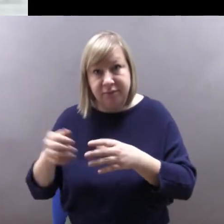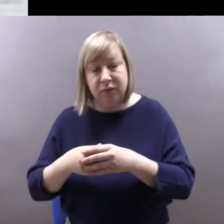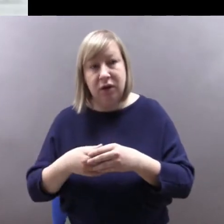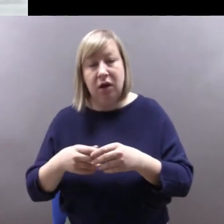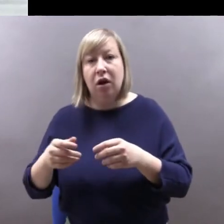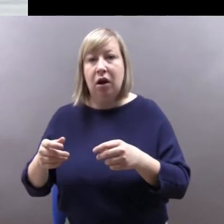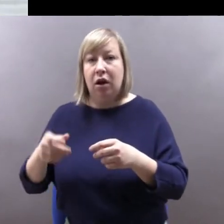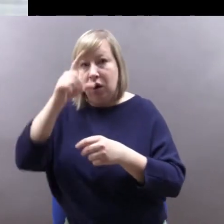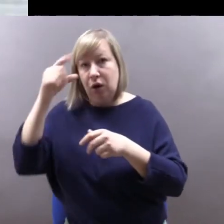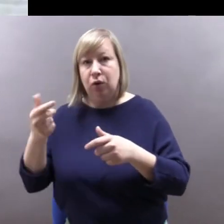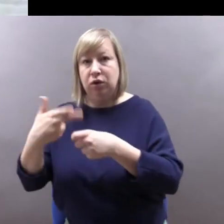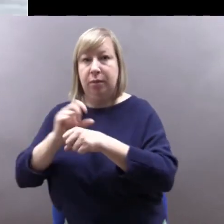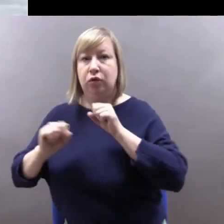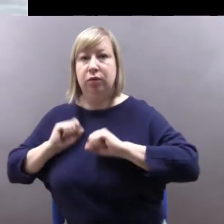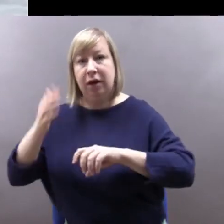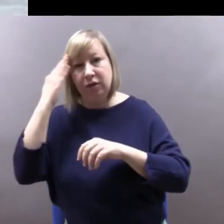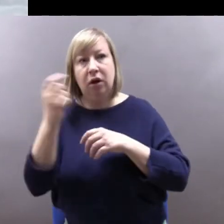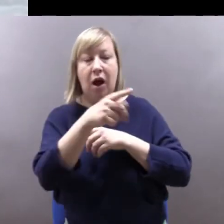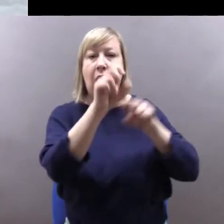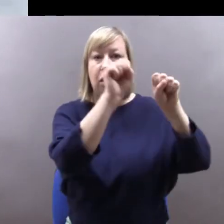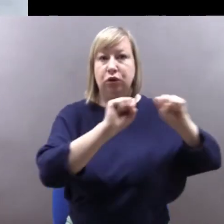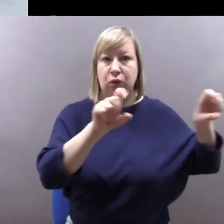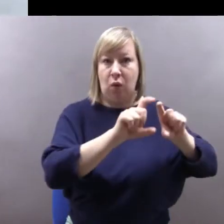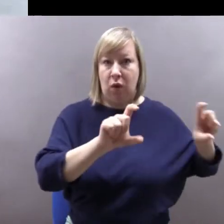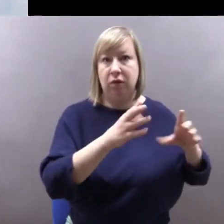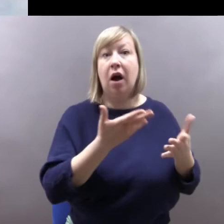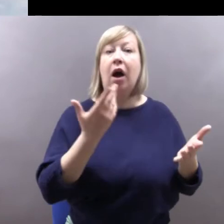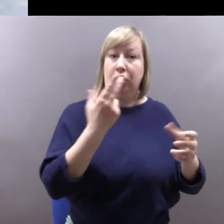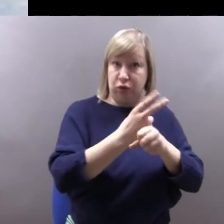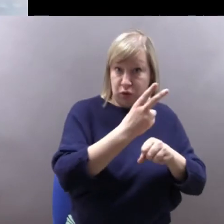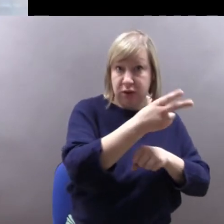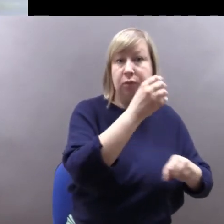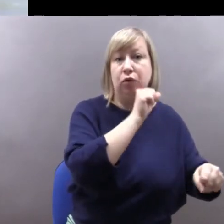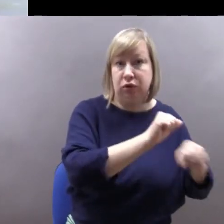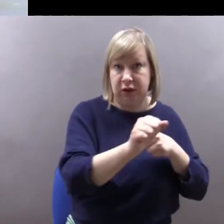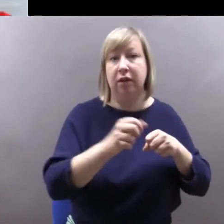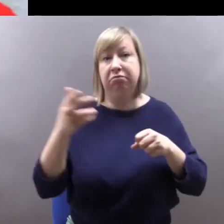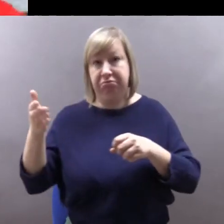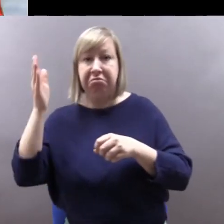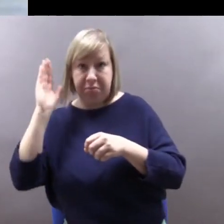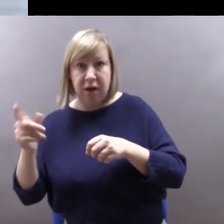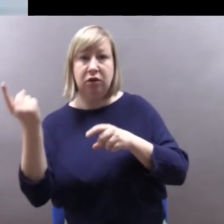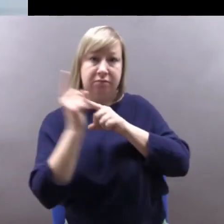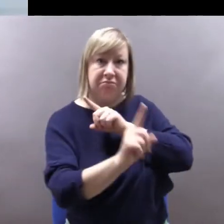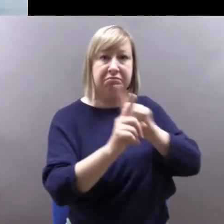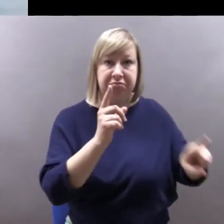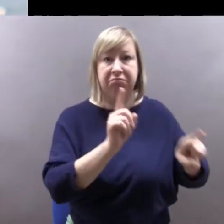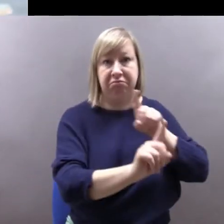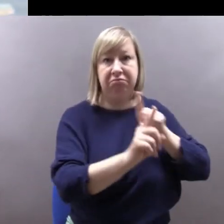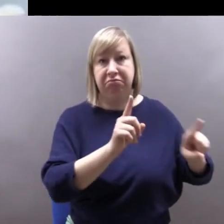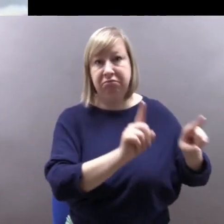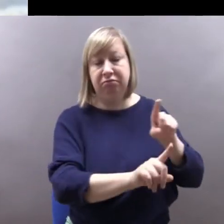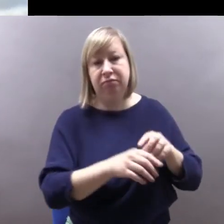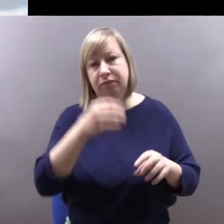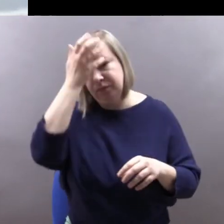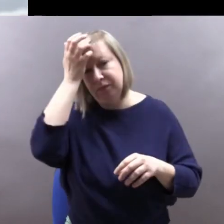się grupą osób, które będą korzystać z waszego miejsca. W związku z tym, z punktu widzenia komercyjnego, będzie to sukces,